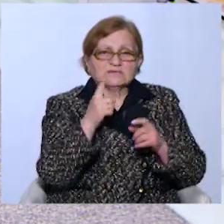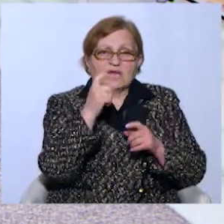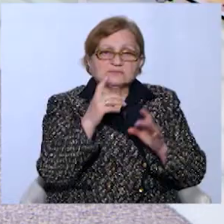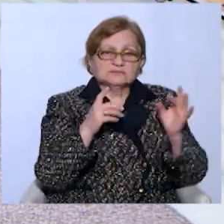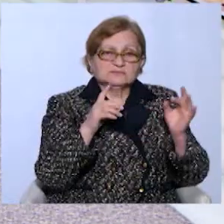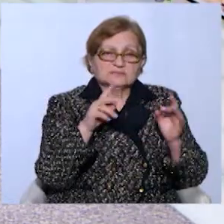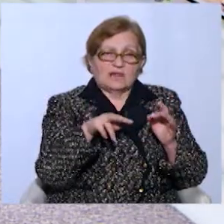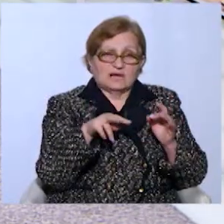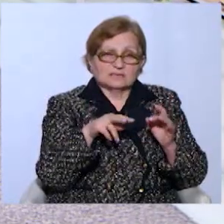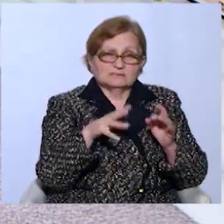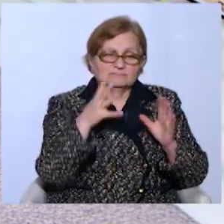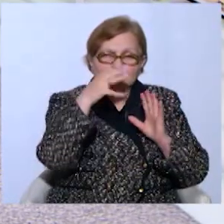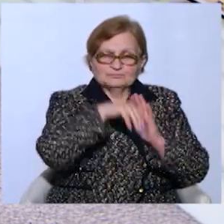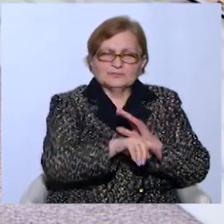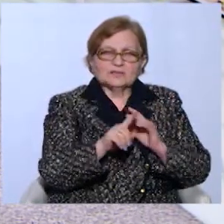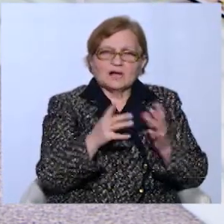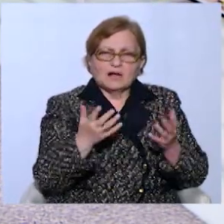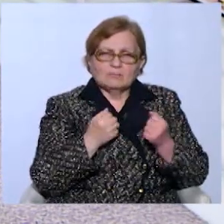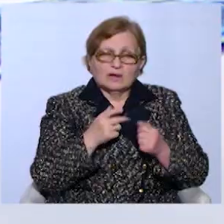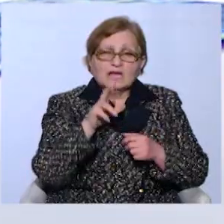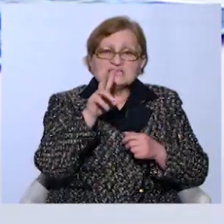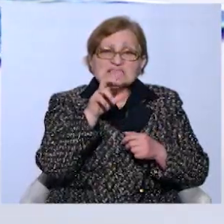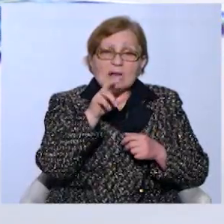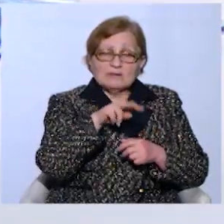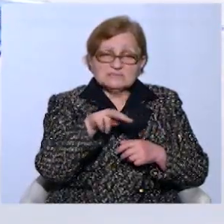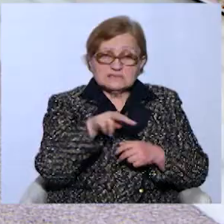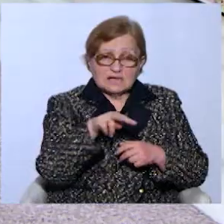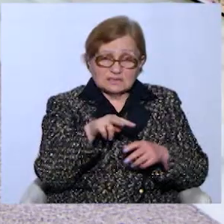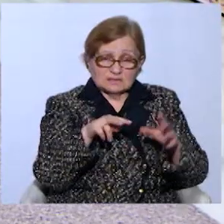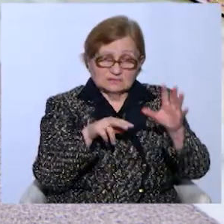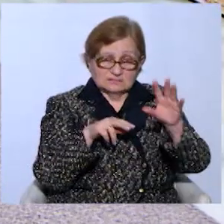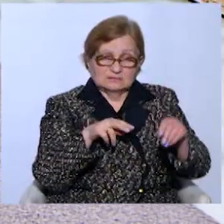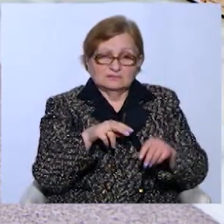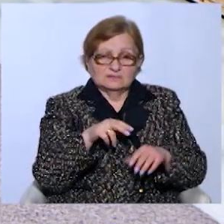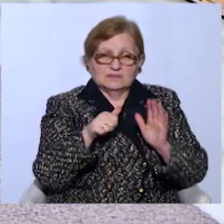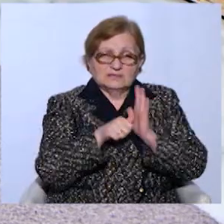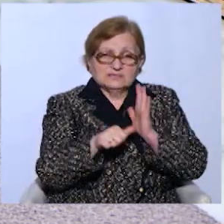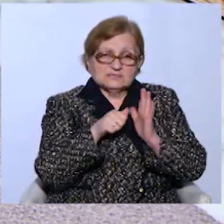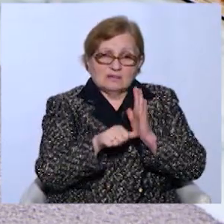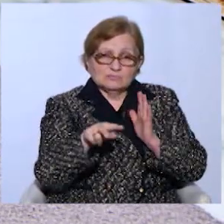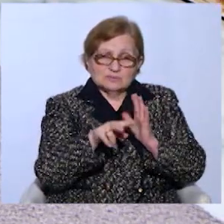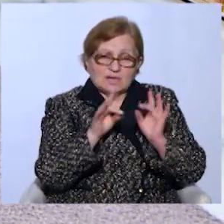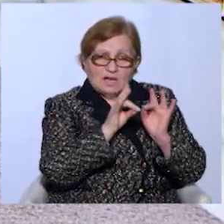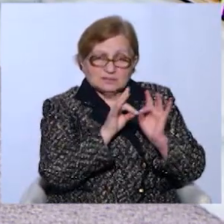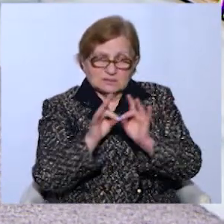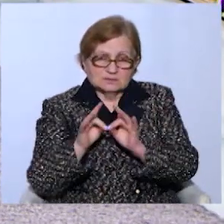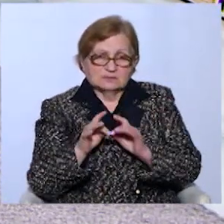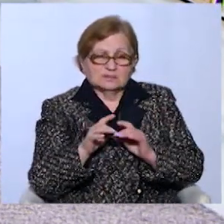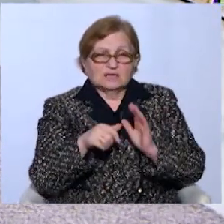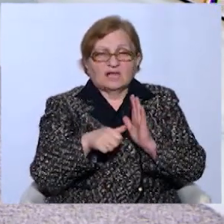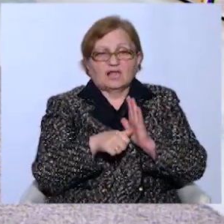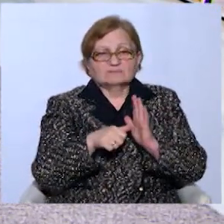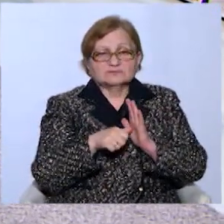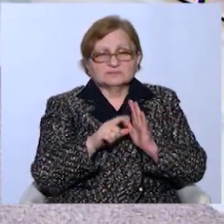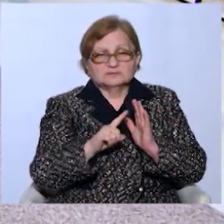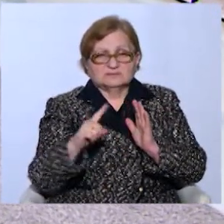ლარი. რა გამოვიდა? 300 ლარი 100 ლარიანებთან, 60 ლარი 10 ლარიანებთან და 6 ლარი.